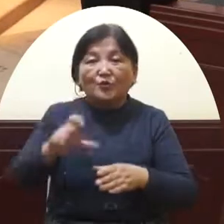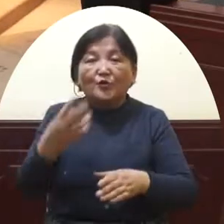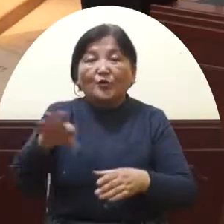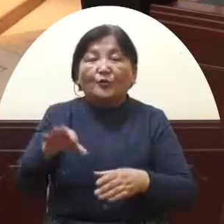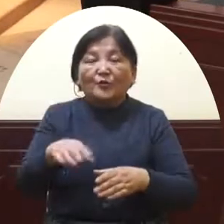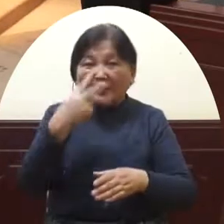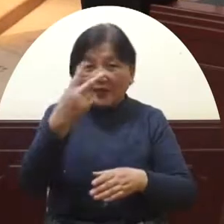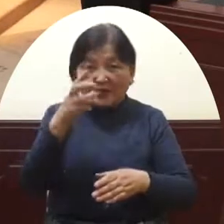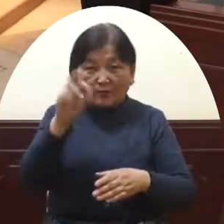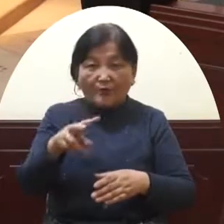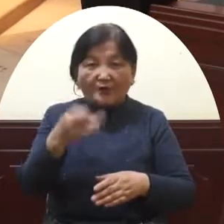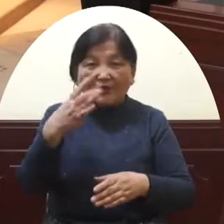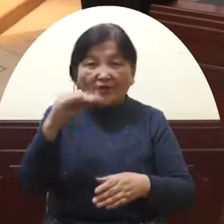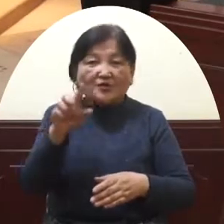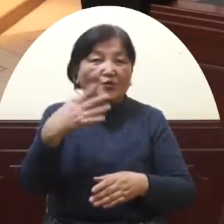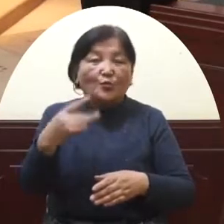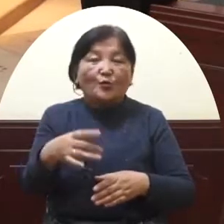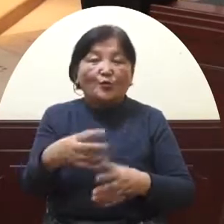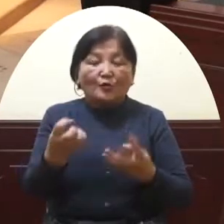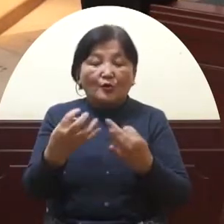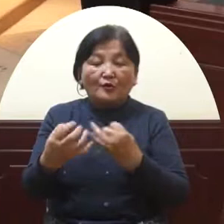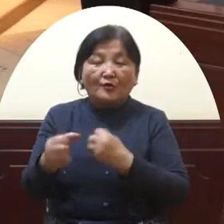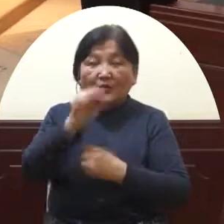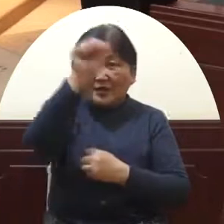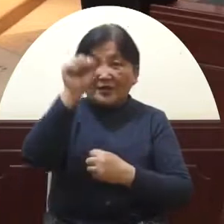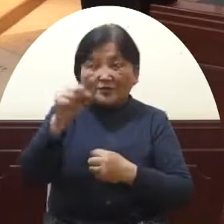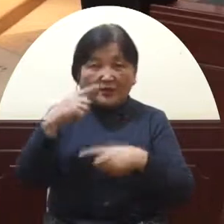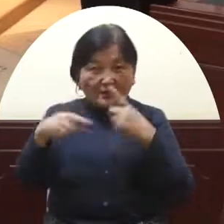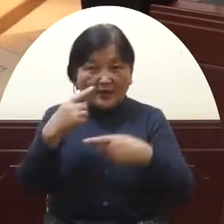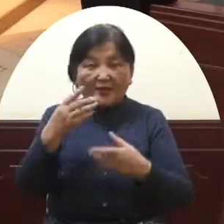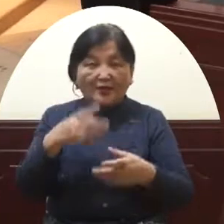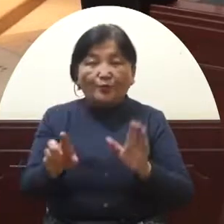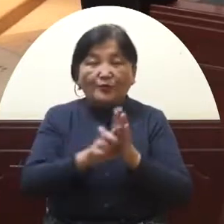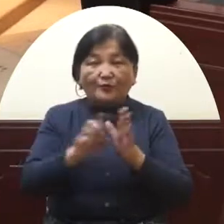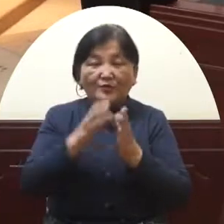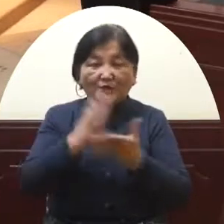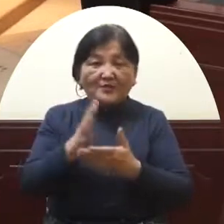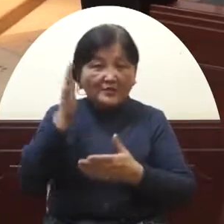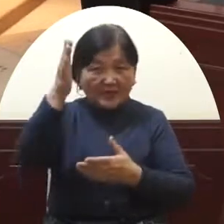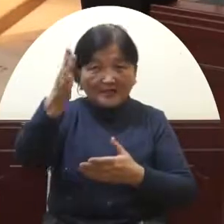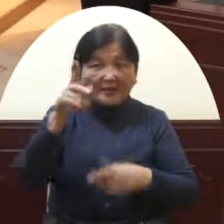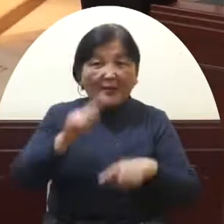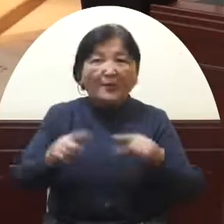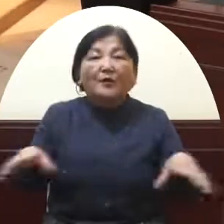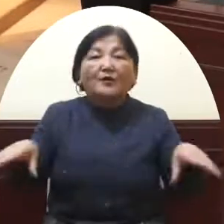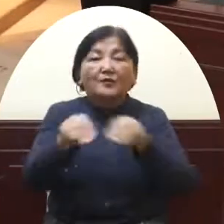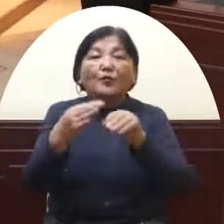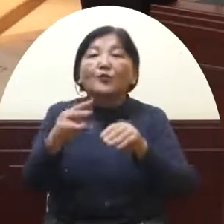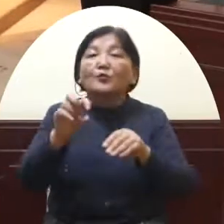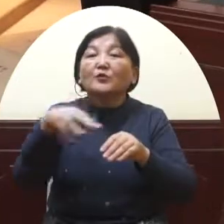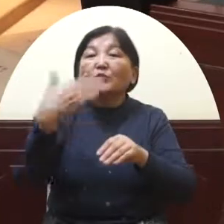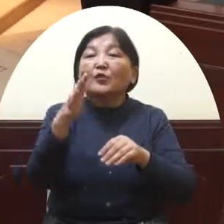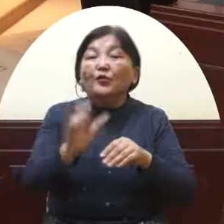хувьд харах юм бол маш ич бүрийн олон талын асуудлыг одоо харж чадхгүй цааш тавсан ингээд түш хийгээ хийгээд иргэн хүний хувьд тийм өөртөө